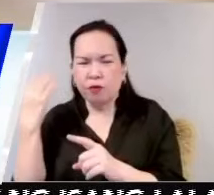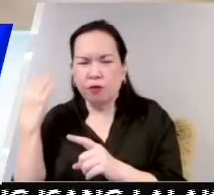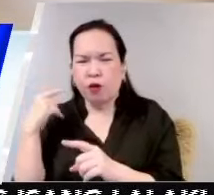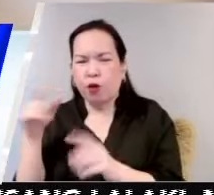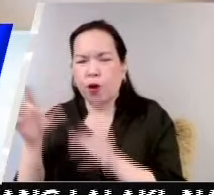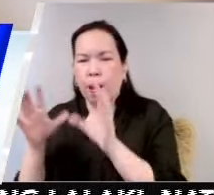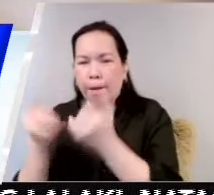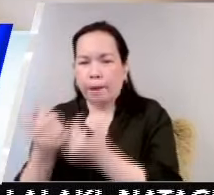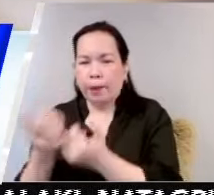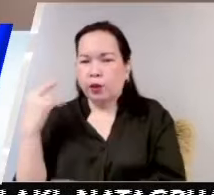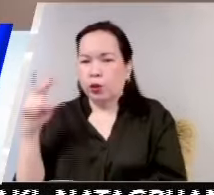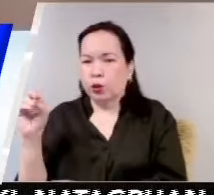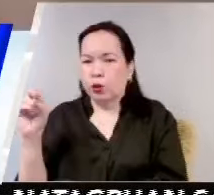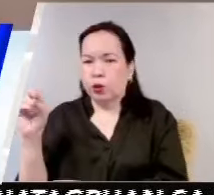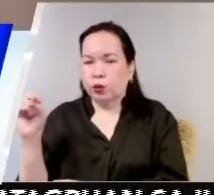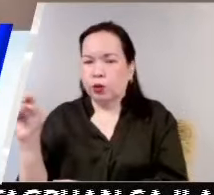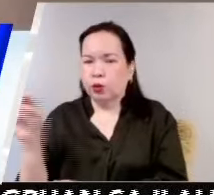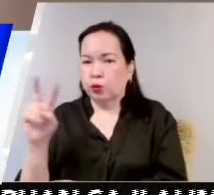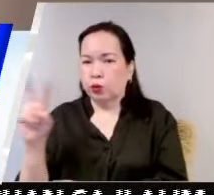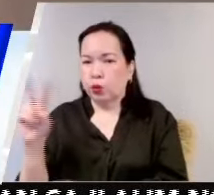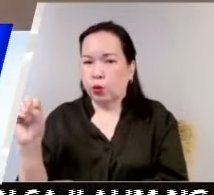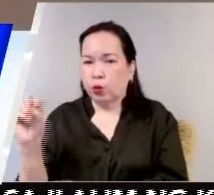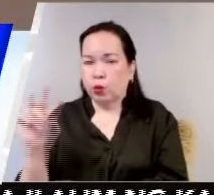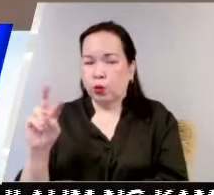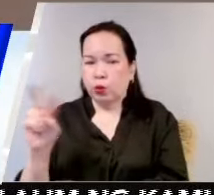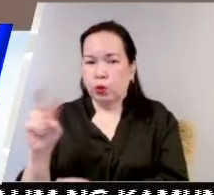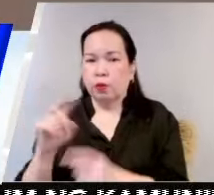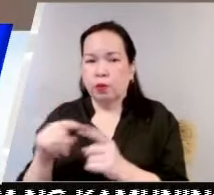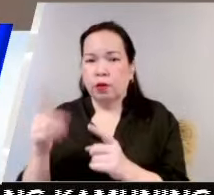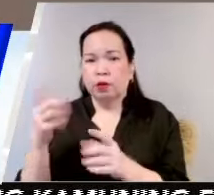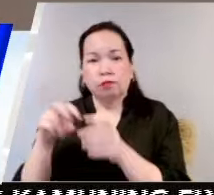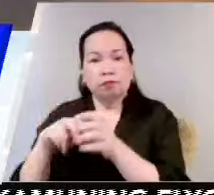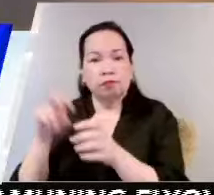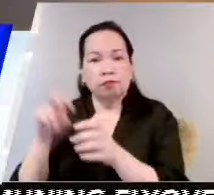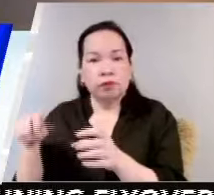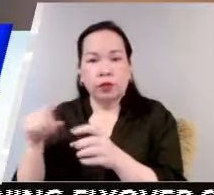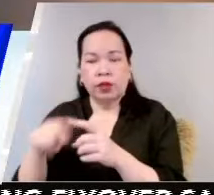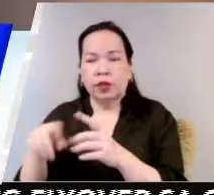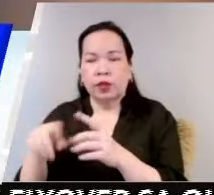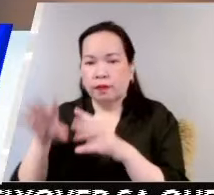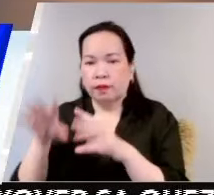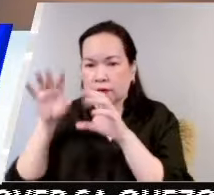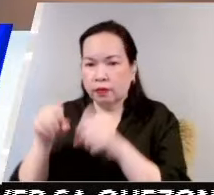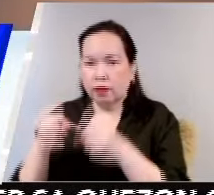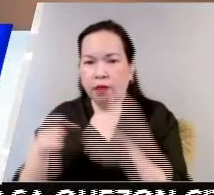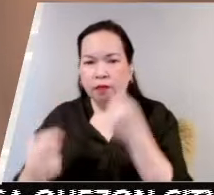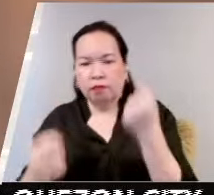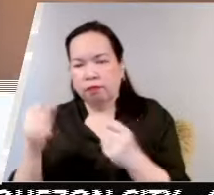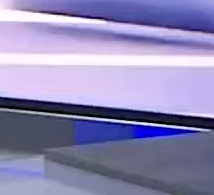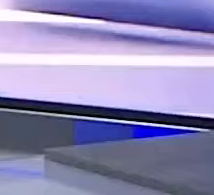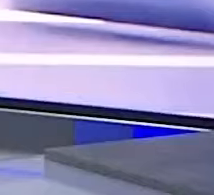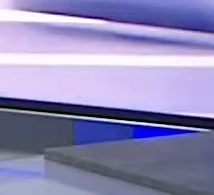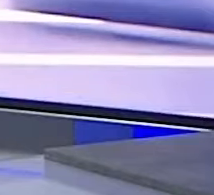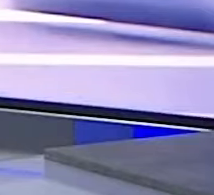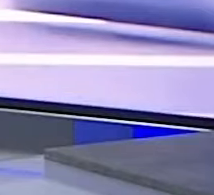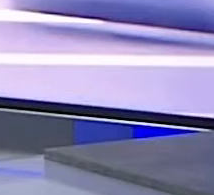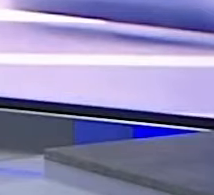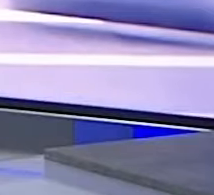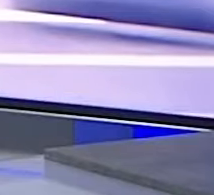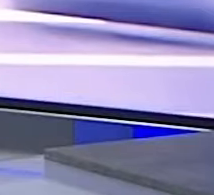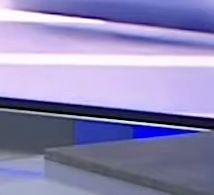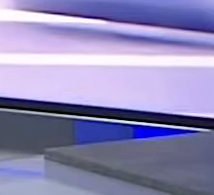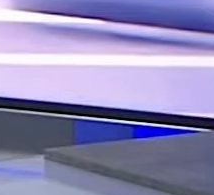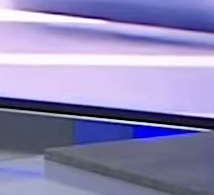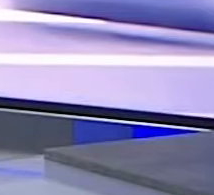2020 hanggang 2022, pero umalis ilang buwan matapos mahuli ng nagmamaneho ng nakainom. Mga kapuso,